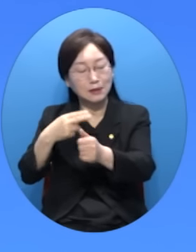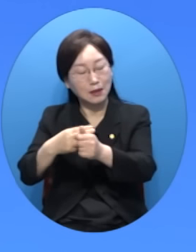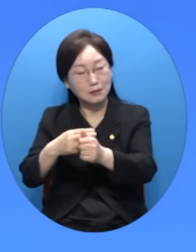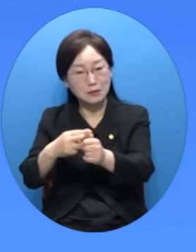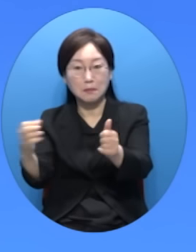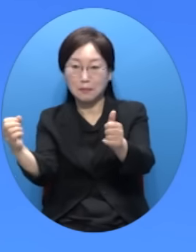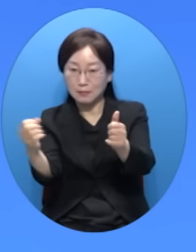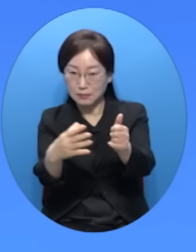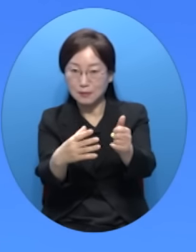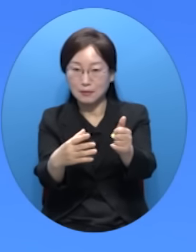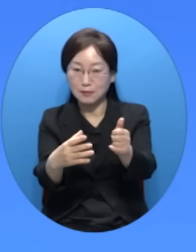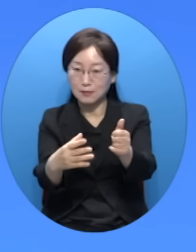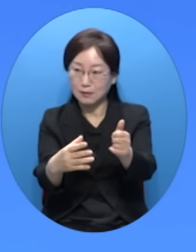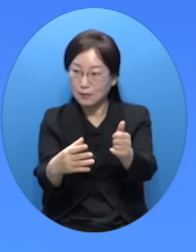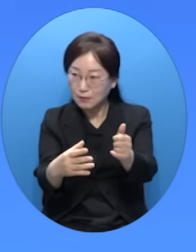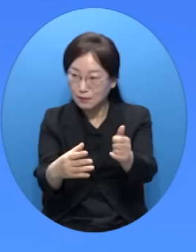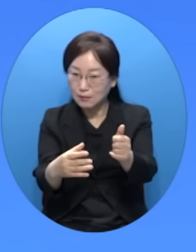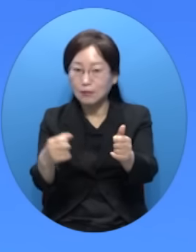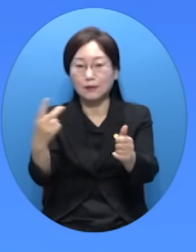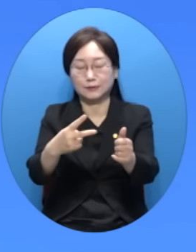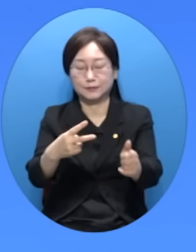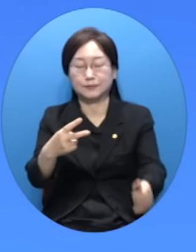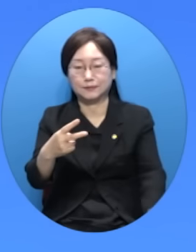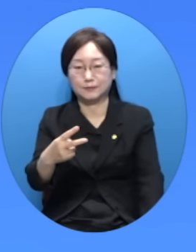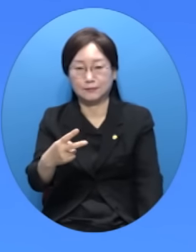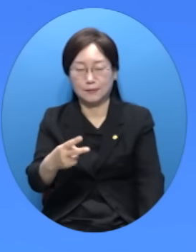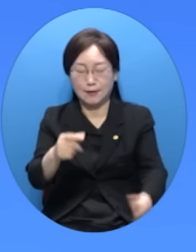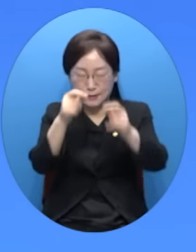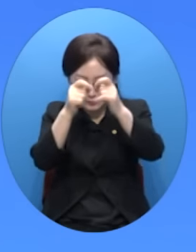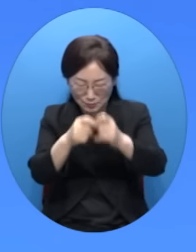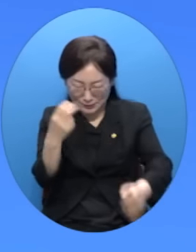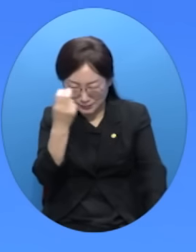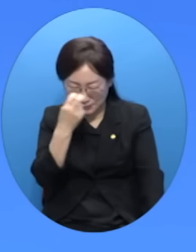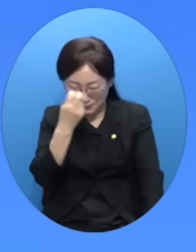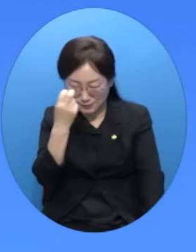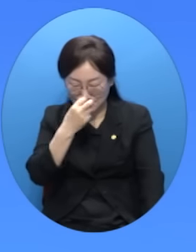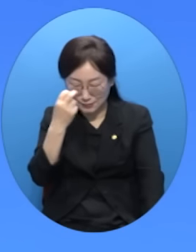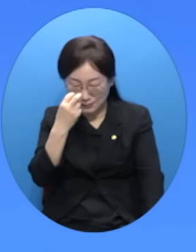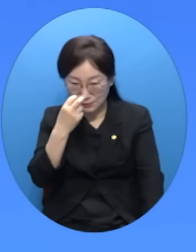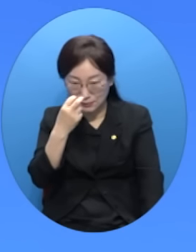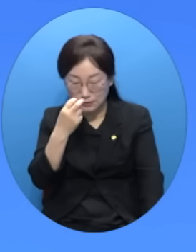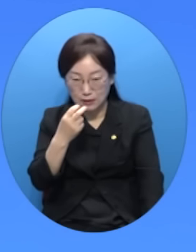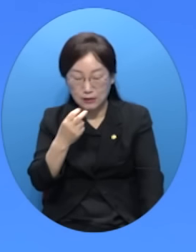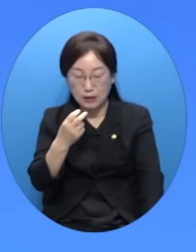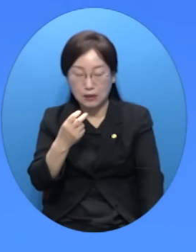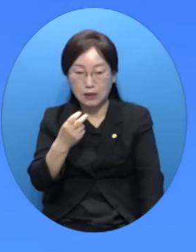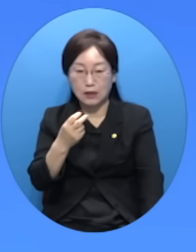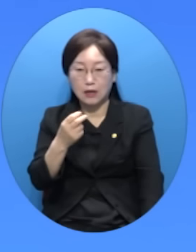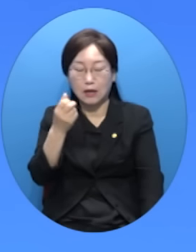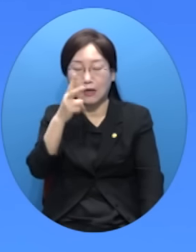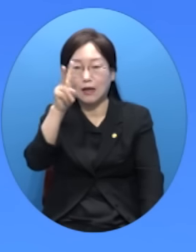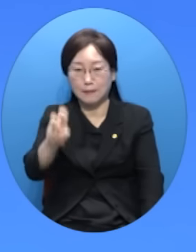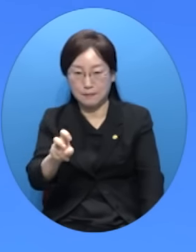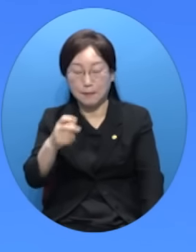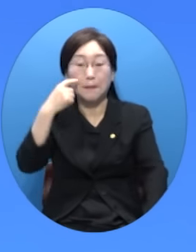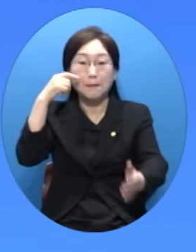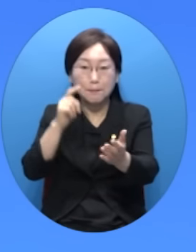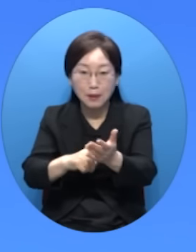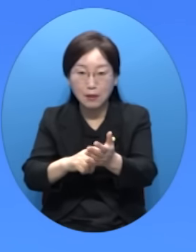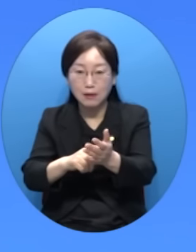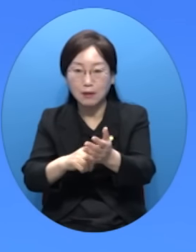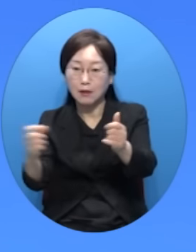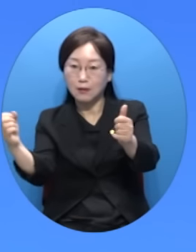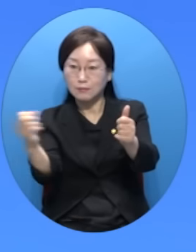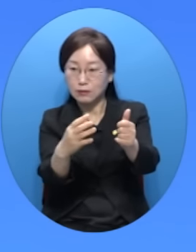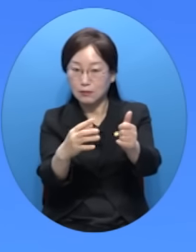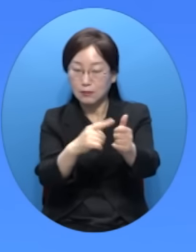말하고 다시 정밀검사 받으니까 암이 발견됐습니다 하면 발견되던 그 말에